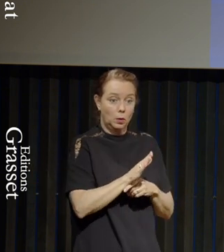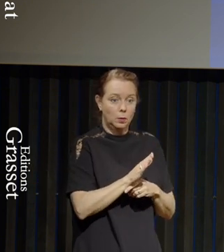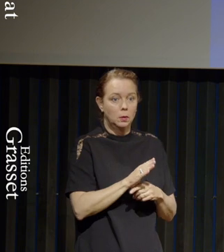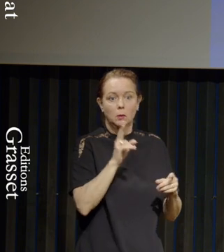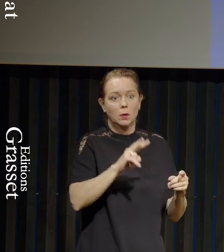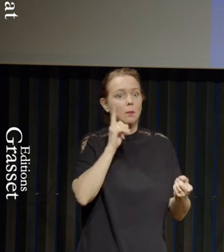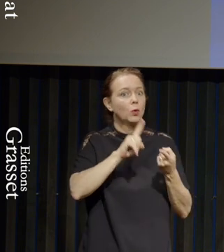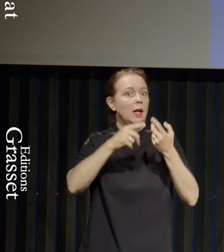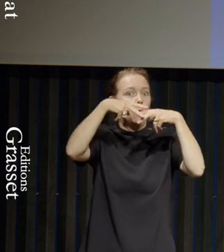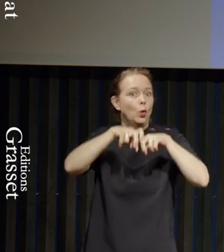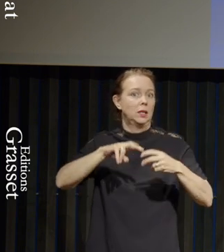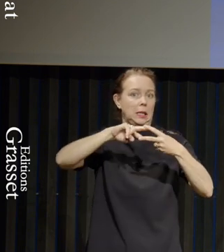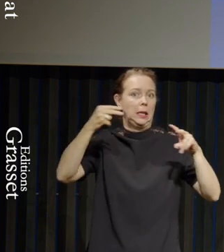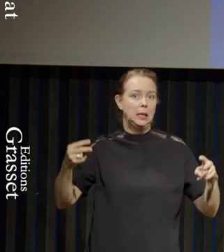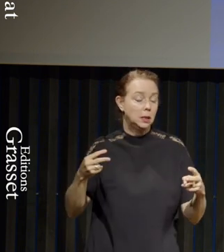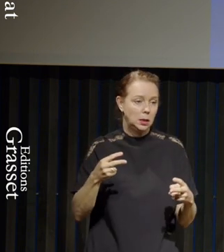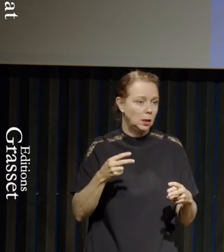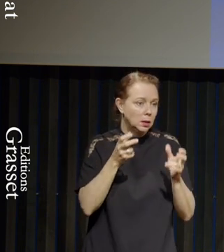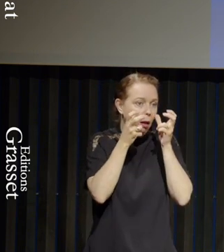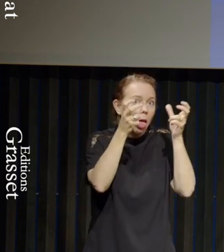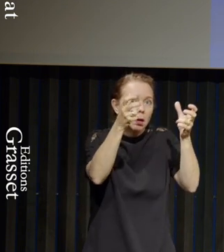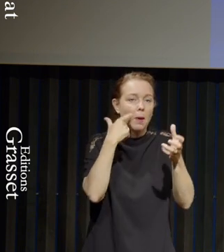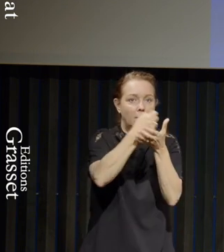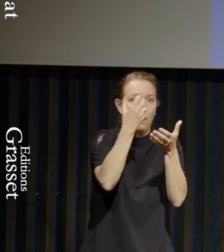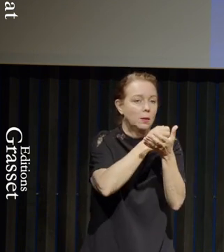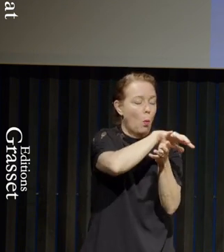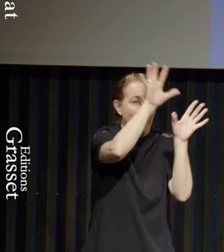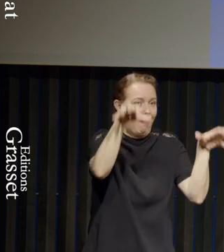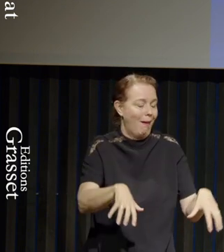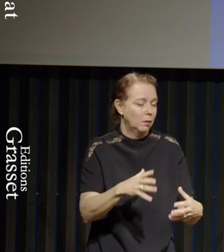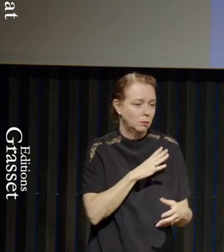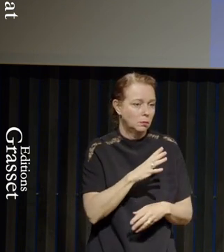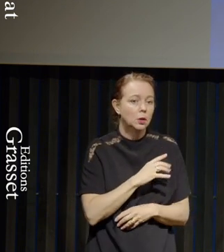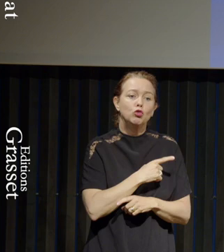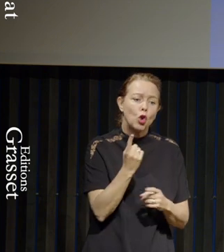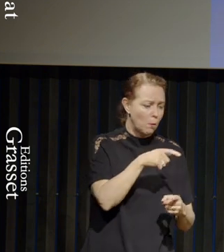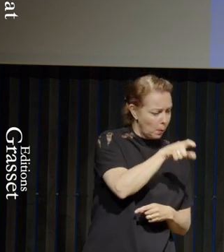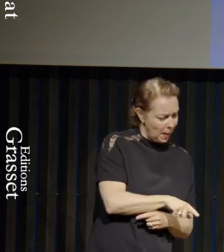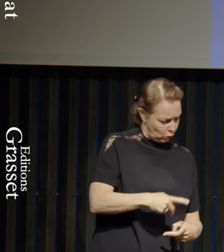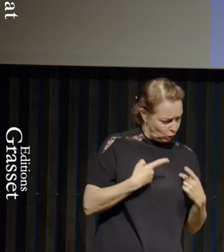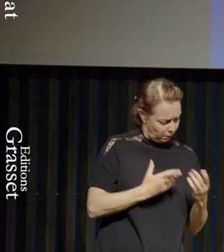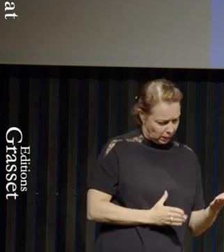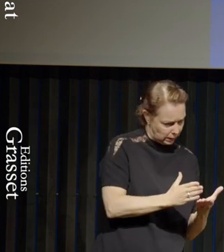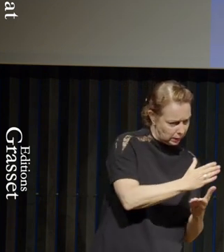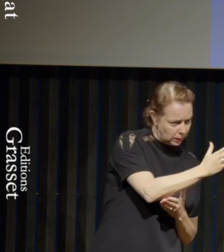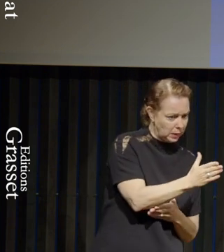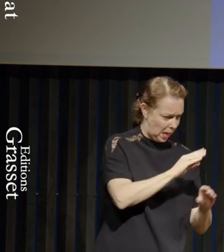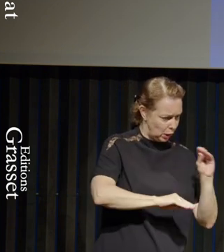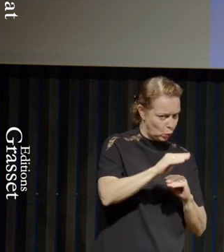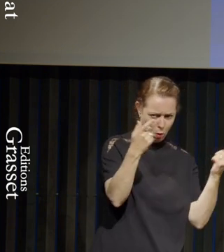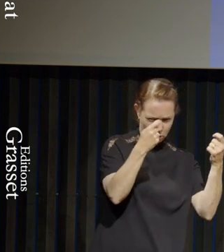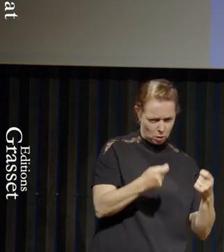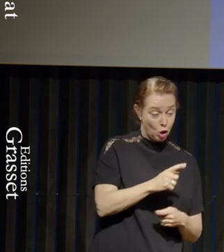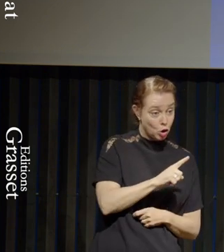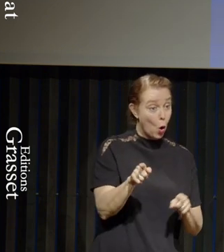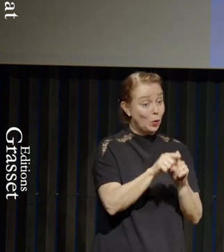de la recherche génétique, puisqu'on a énormément d'informations. Cette fois, on n'a pas seulement la trajectoire de vie des individus et les soins dont ils ont disposé, on a